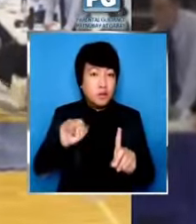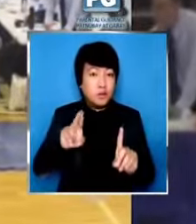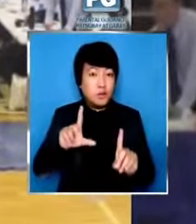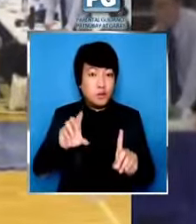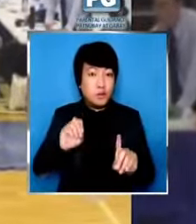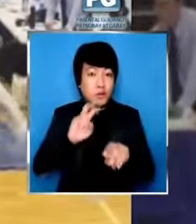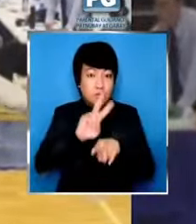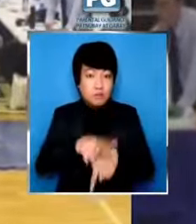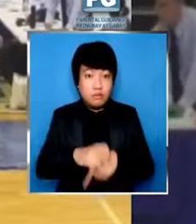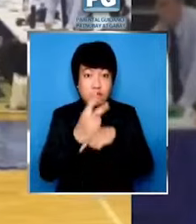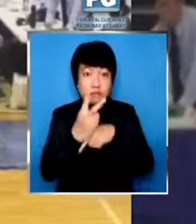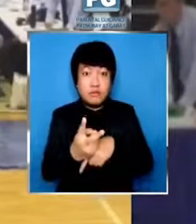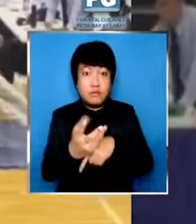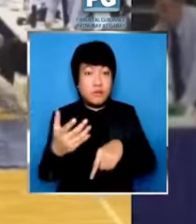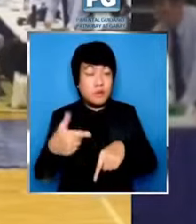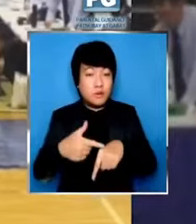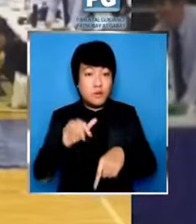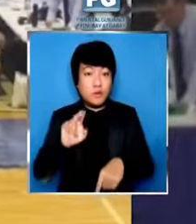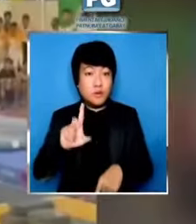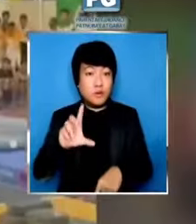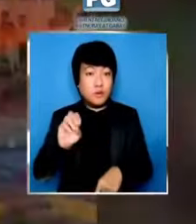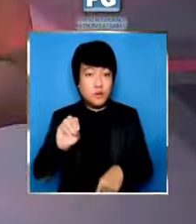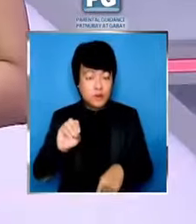sa gymnastics sa palarong pambansa.